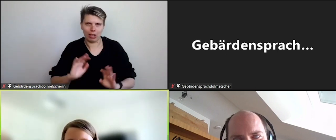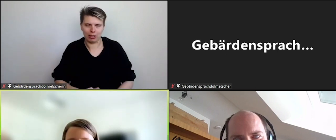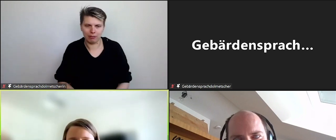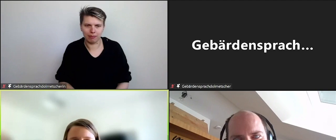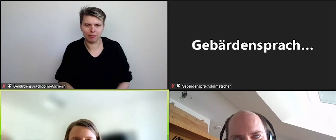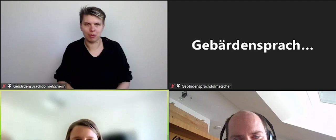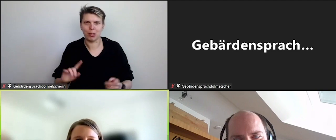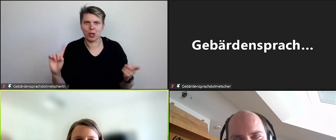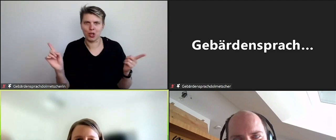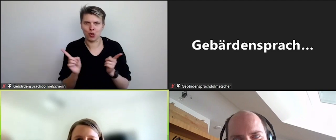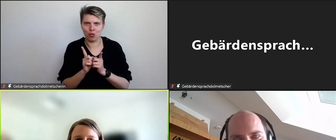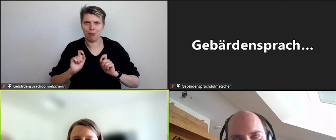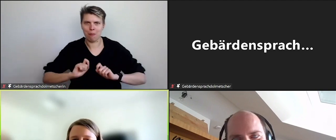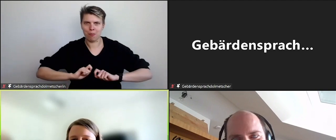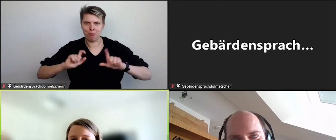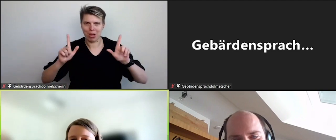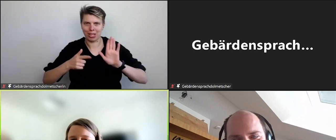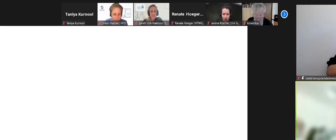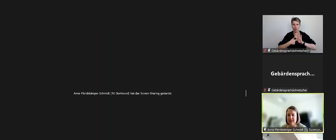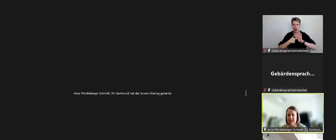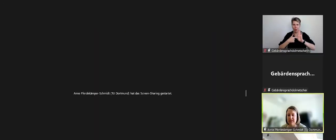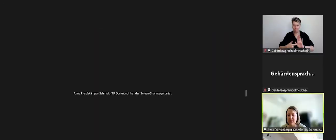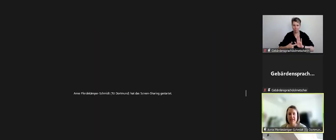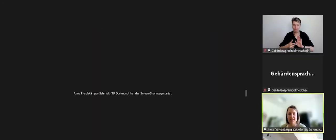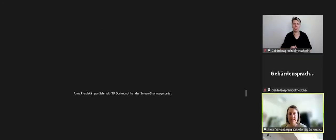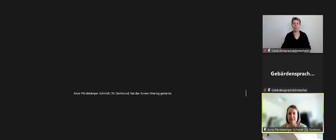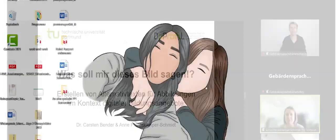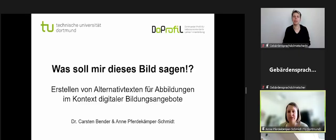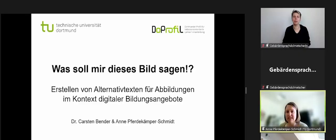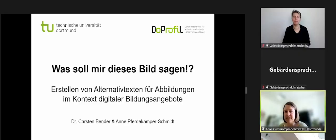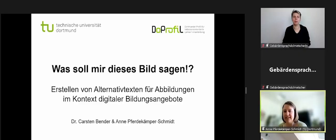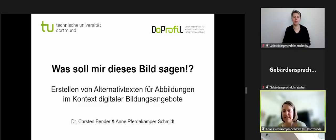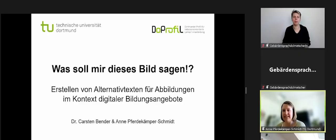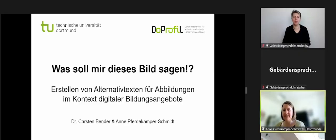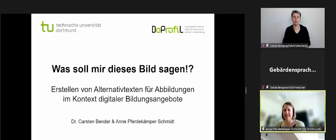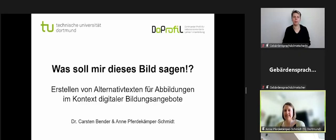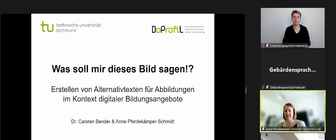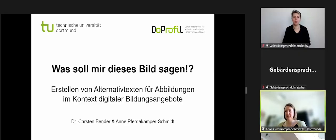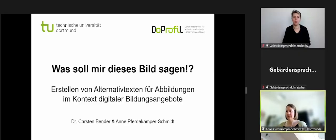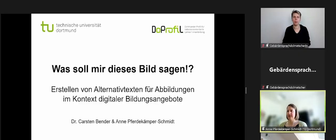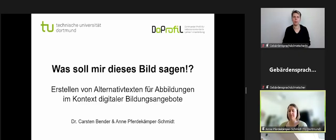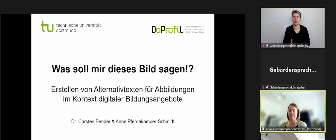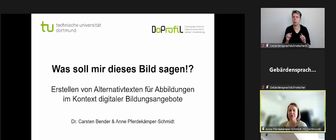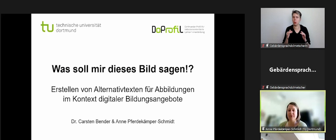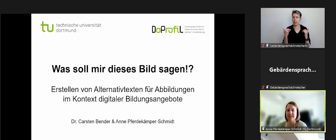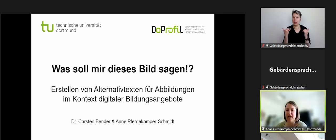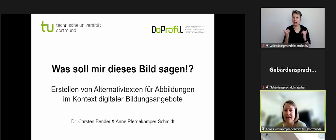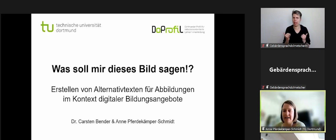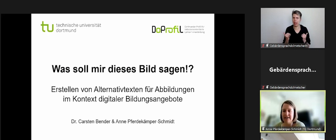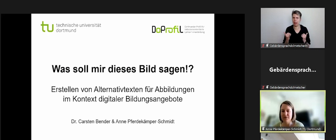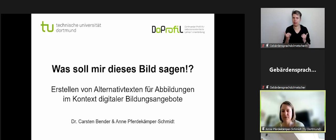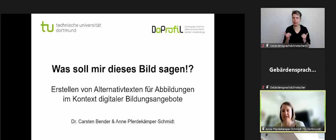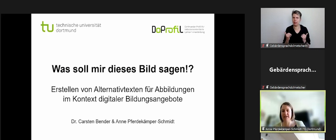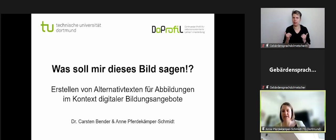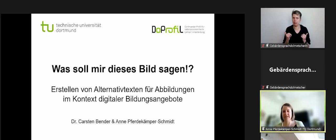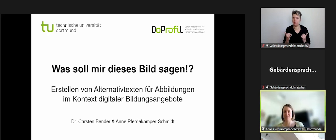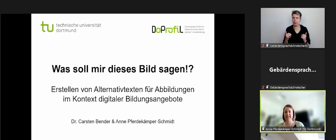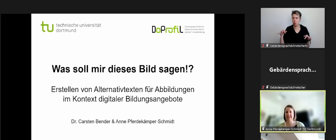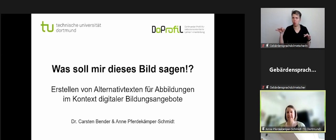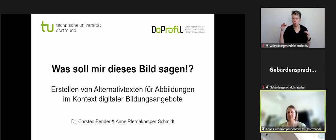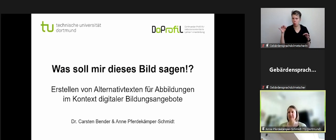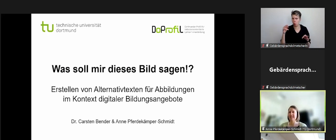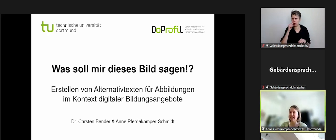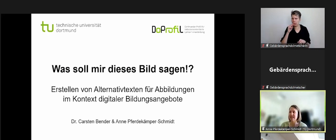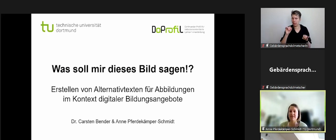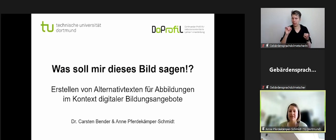meinen Bildschirm frei. Und Sie müssten jetzt unsere Eingangsfolie